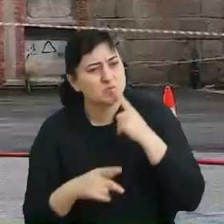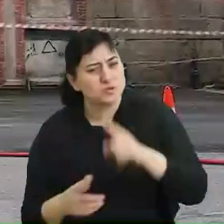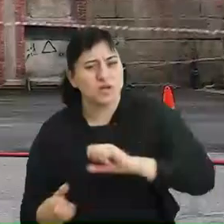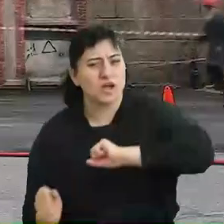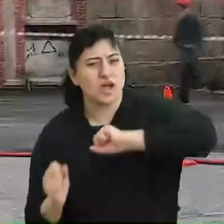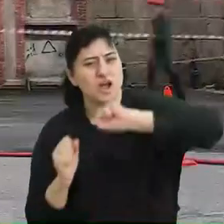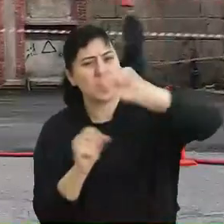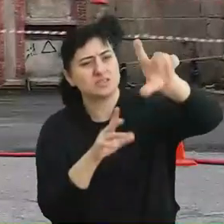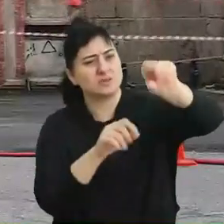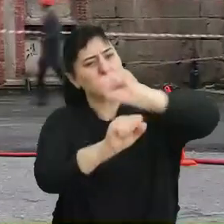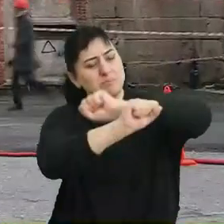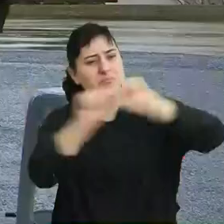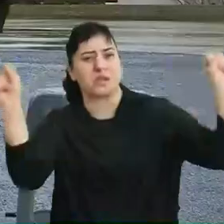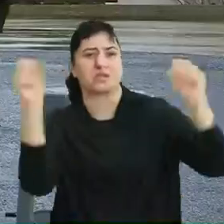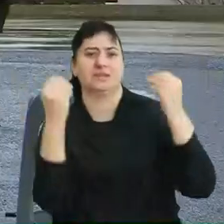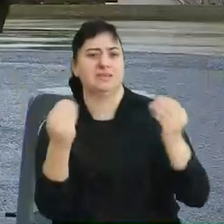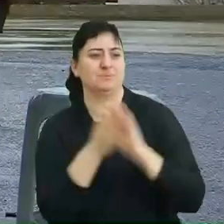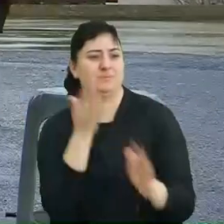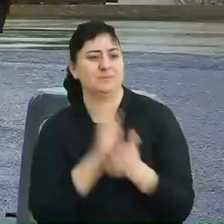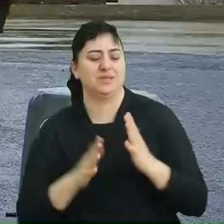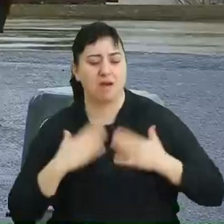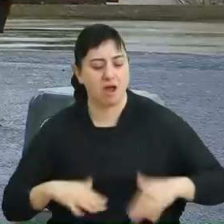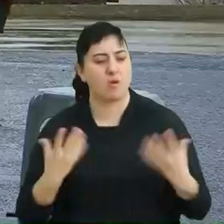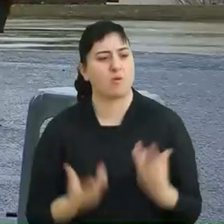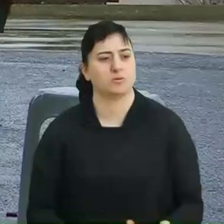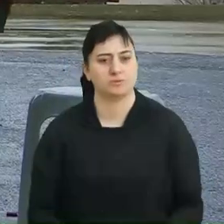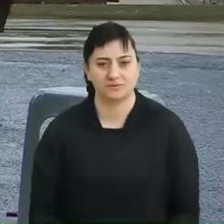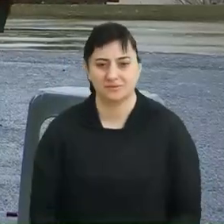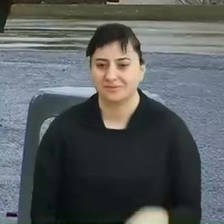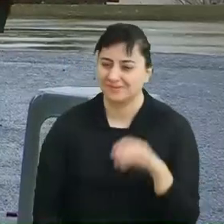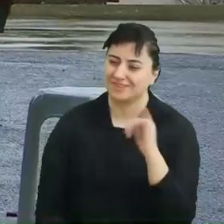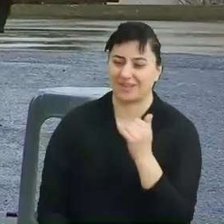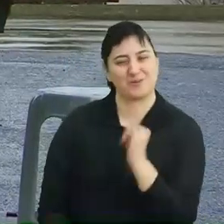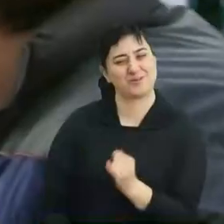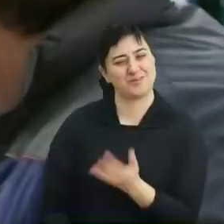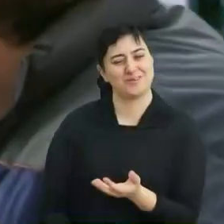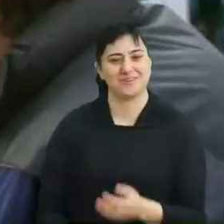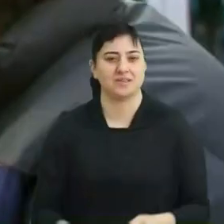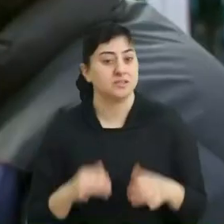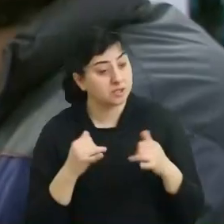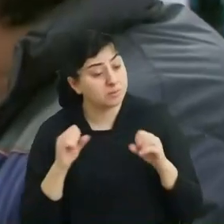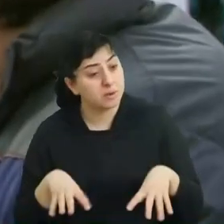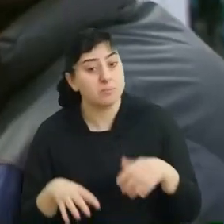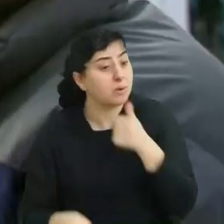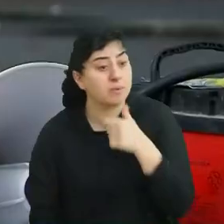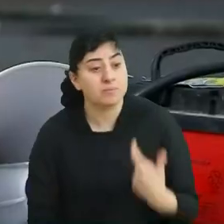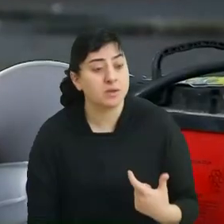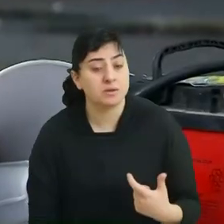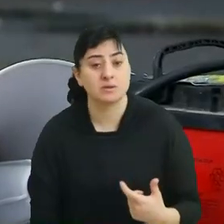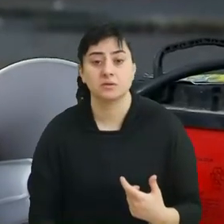seni de şu binanın içine koy, binayla beraber patlat bitsin kurtulayım ya. Şakası bile kötü valla. Bırak şimdi şakayı, babam